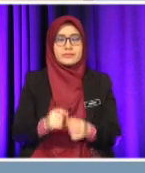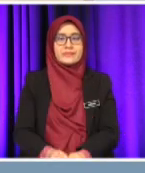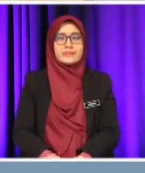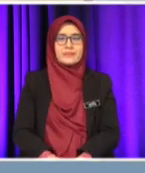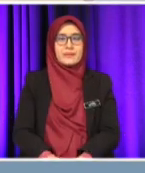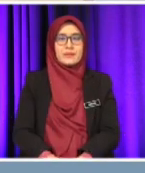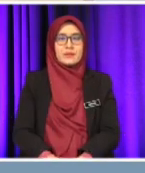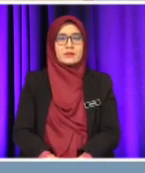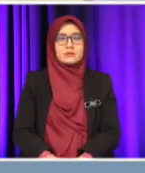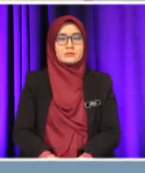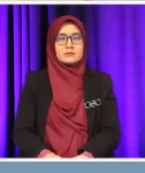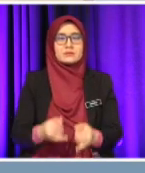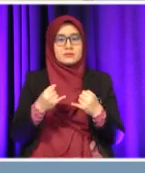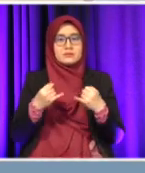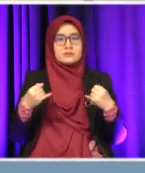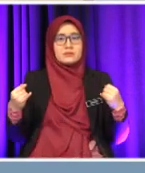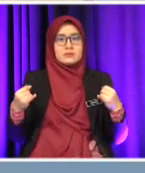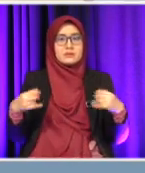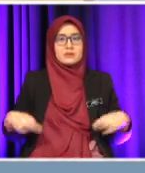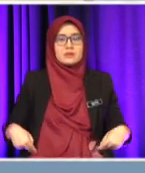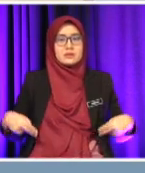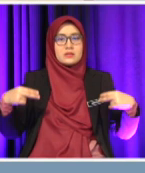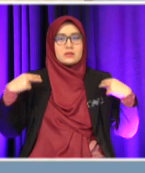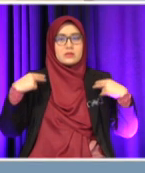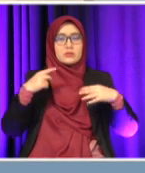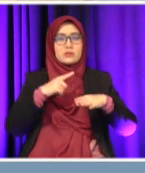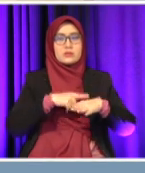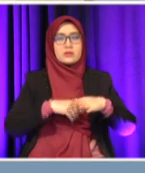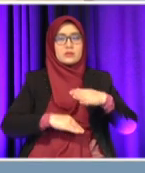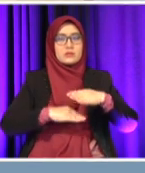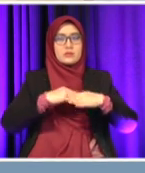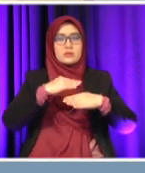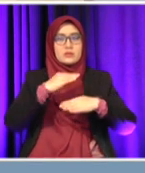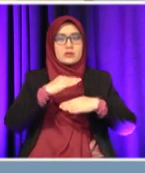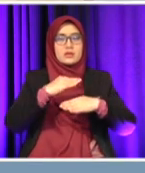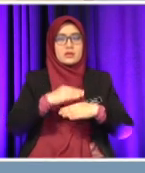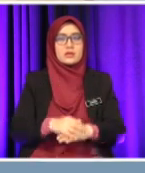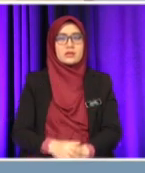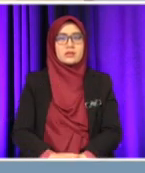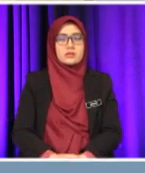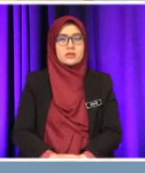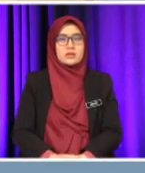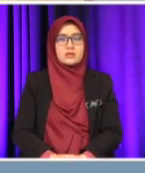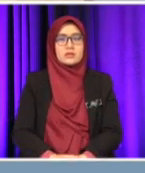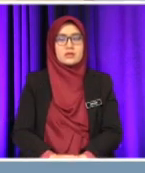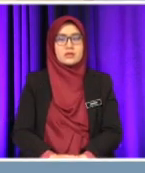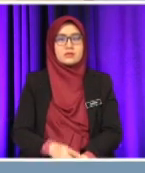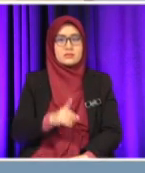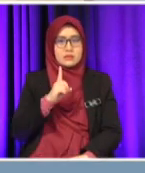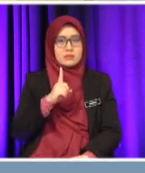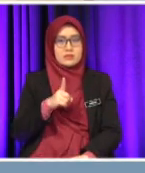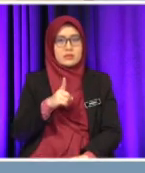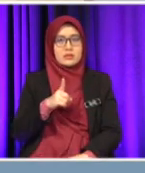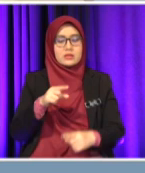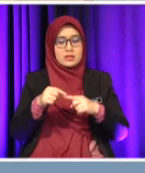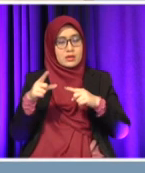jenis hidup di permukaan atau muncul lebih besar dan melebar di atas